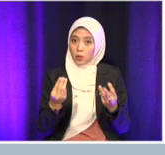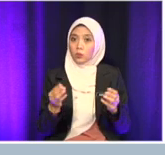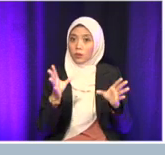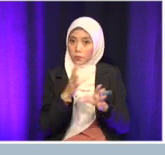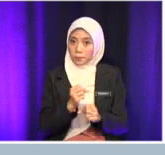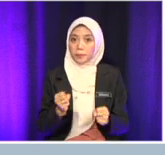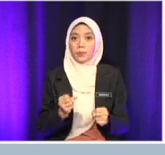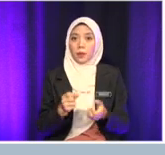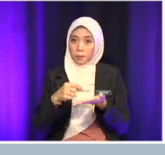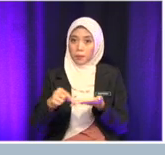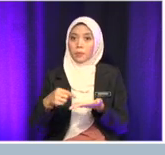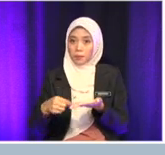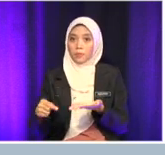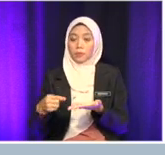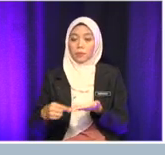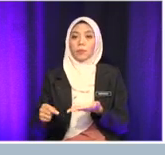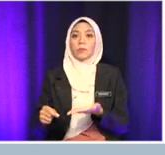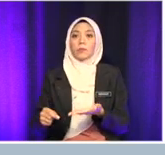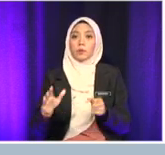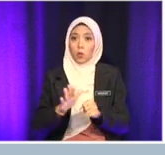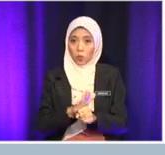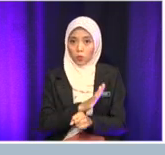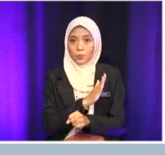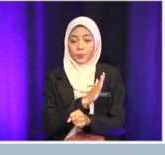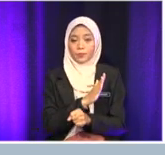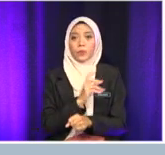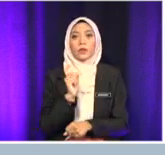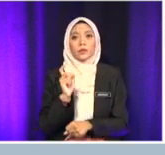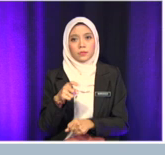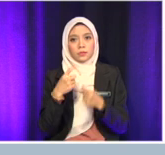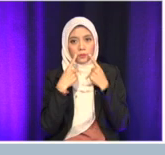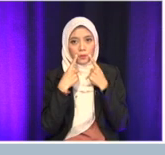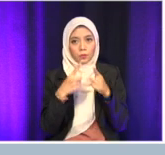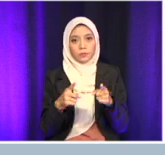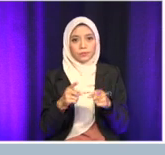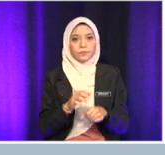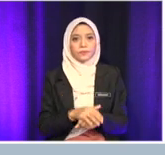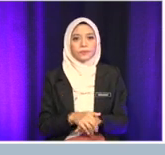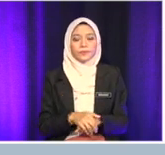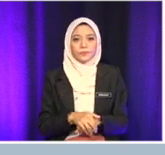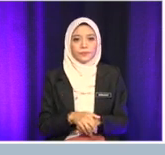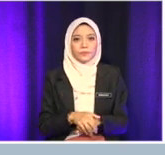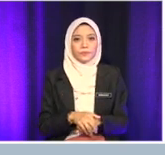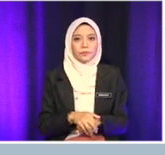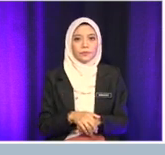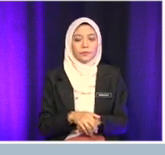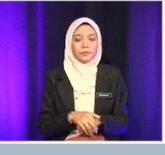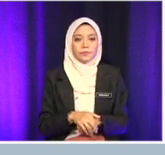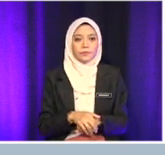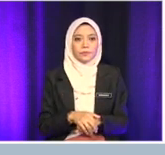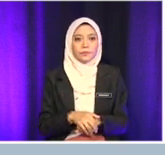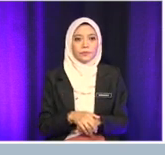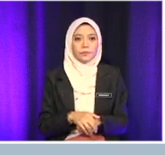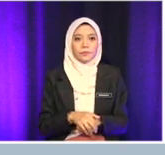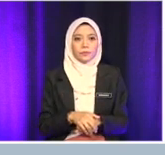Uraikan sepenuhnya jadi kita tengok yang pertama daripada objek pergi ke yang kecik juga yang image tadi jadi